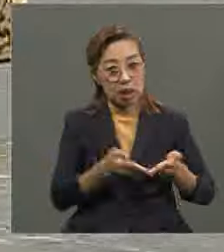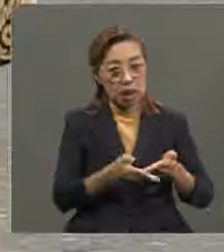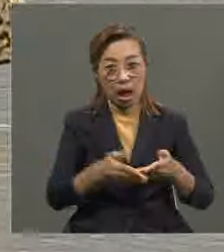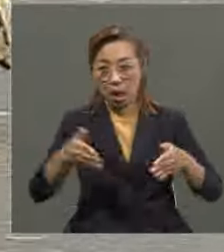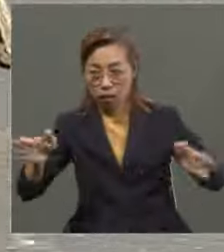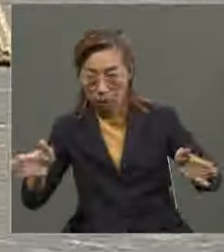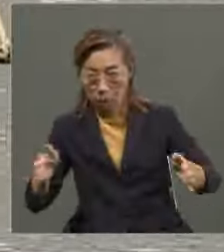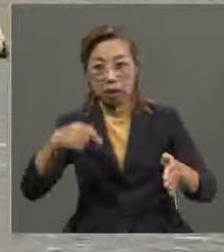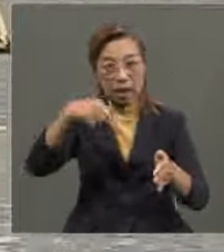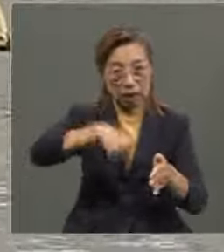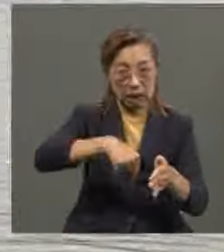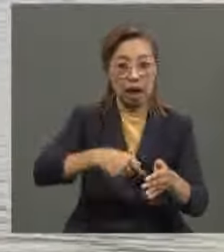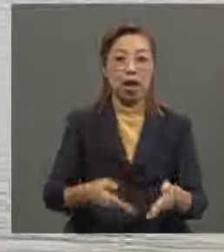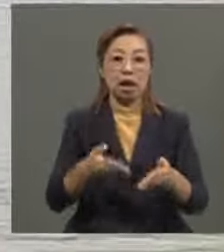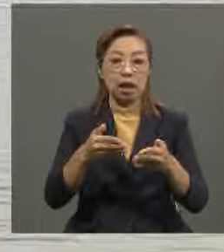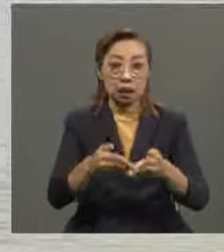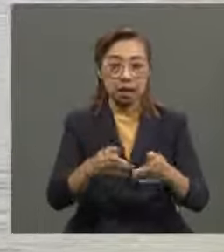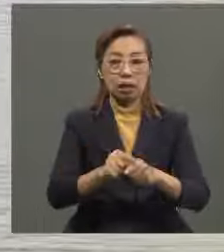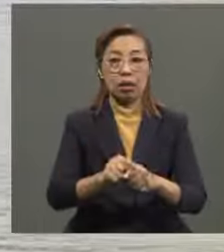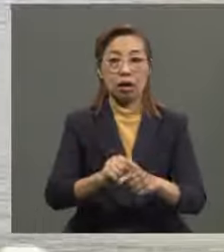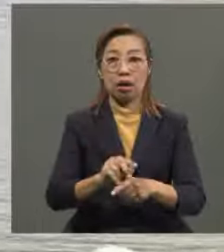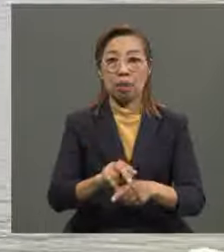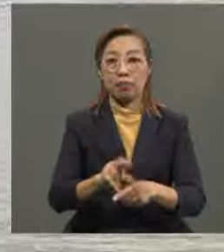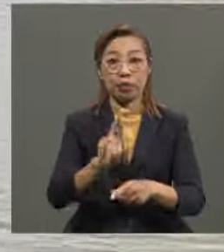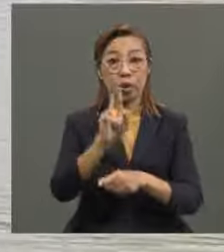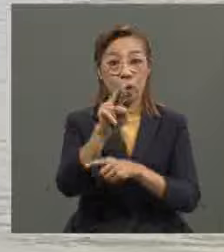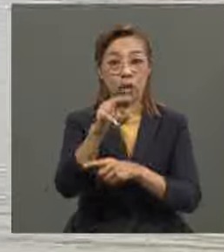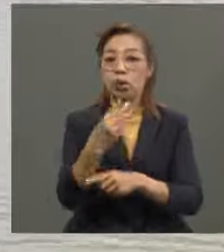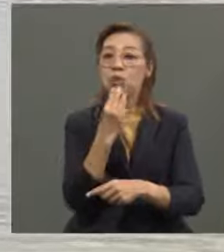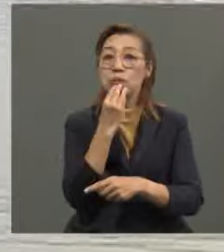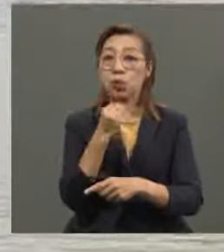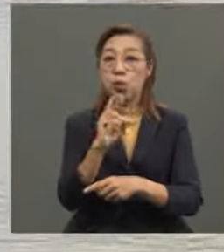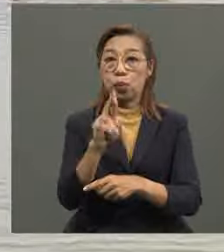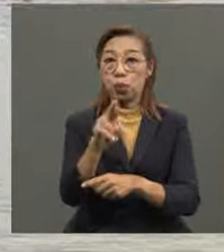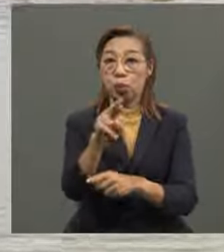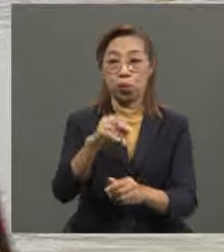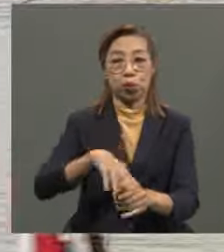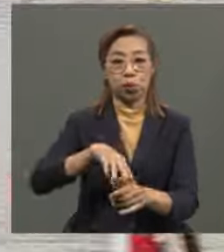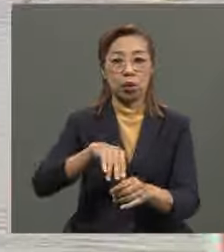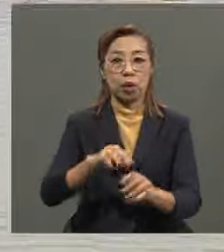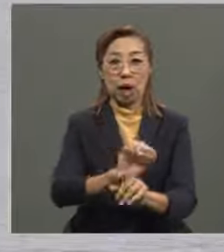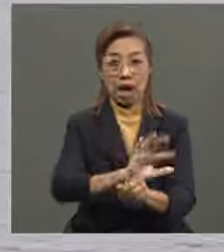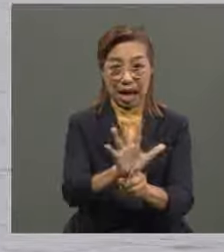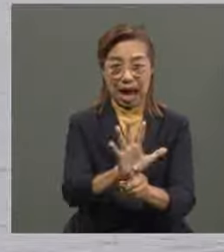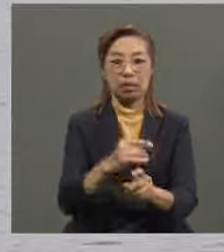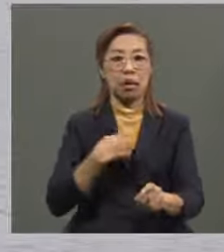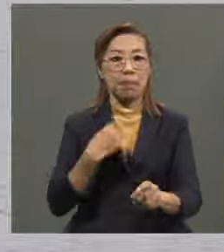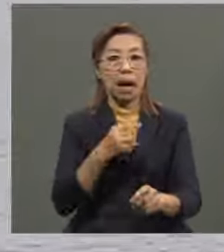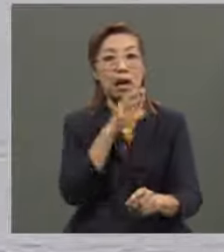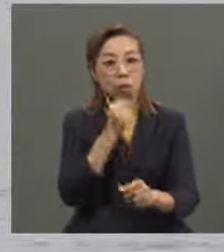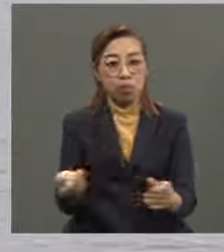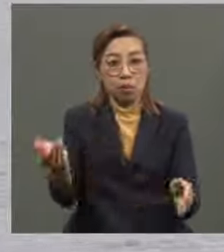ในเรือพระที่นั่งอนันตนาคราชซึ่งเป็นเรือประดิษฐานบุษบกเชิญภาพพระกฐินเรือแตงโมหรือเรือกลอง